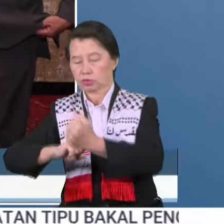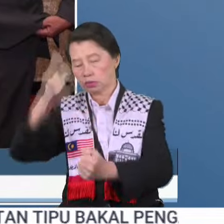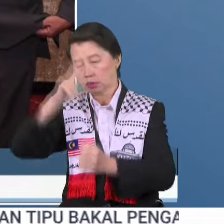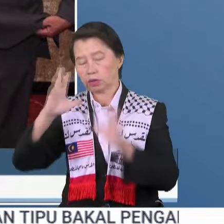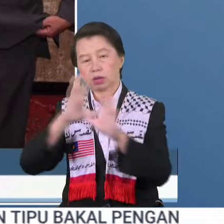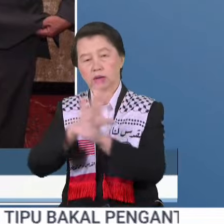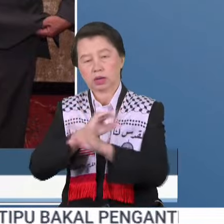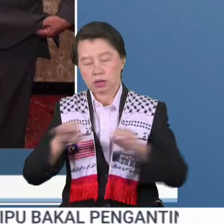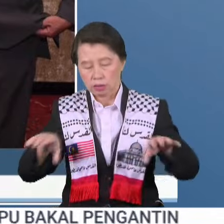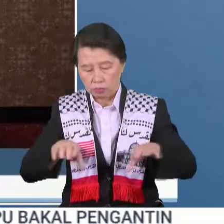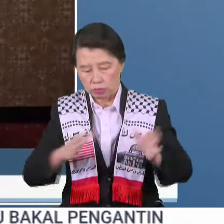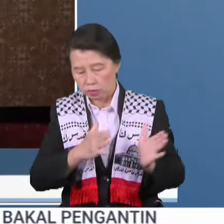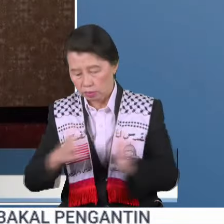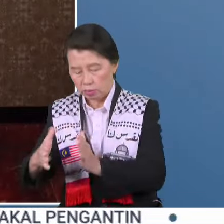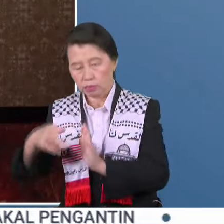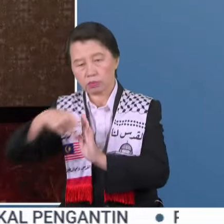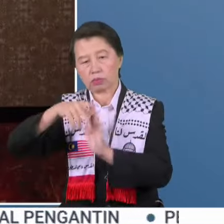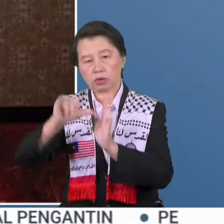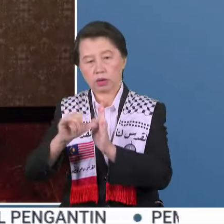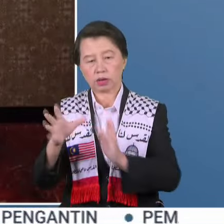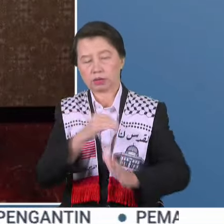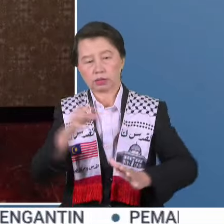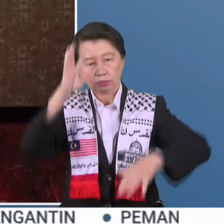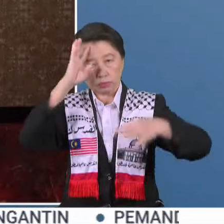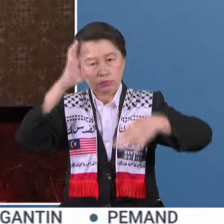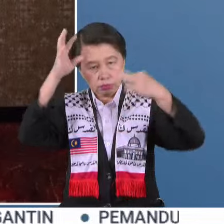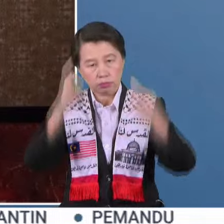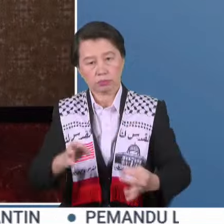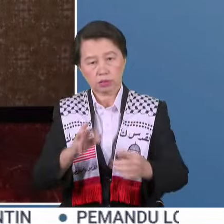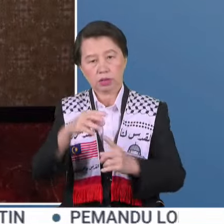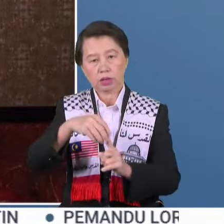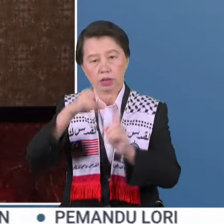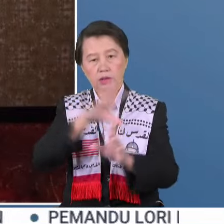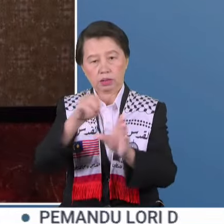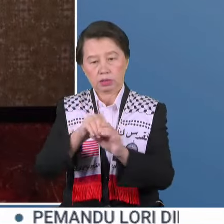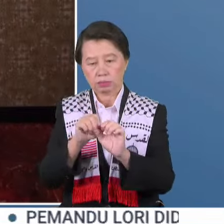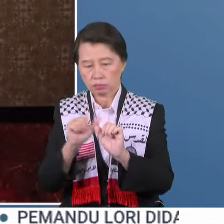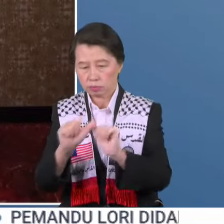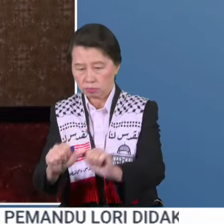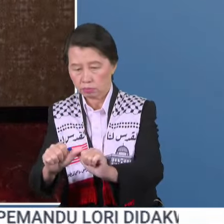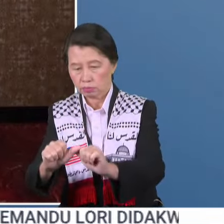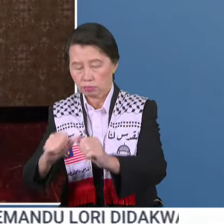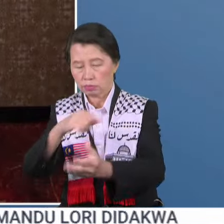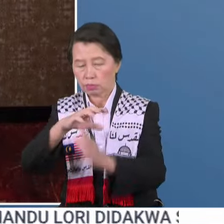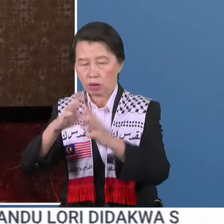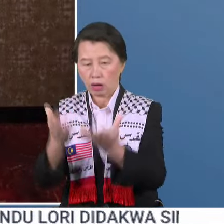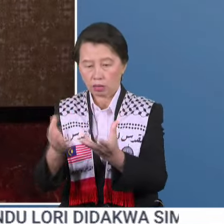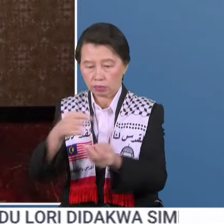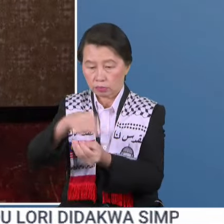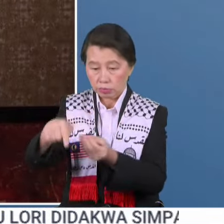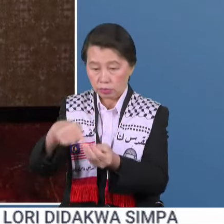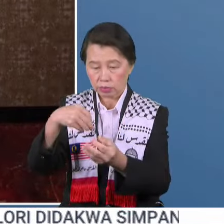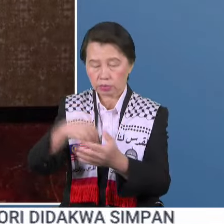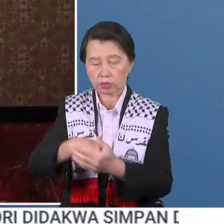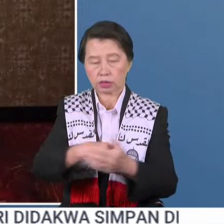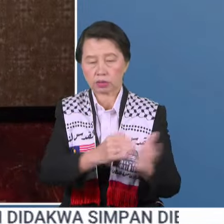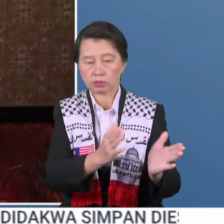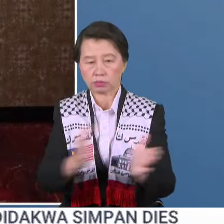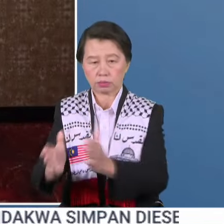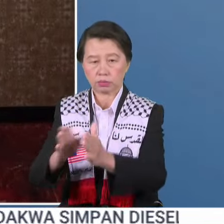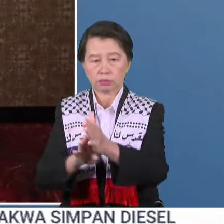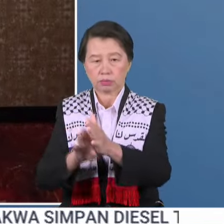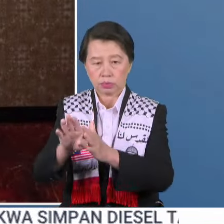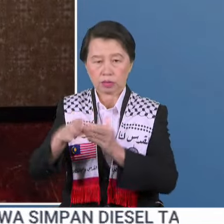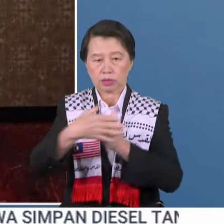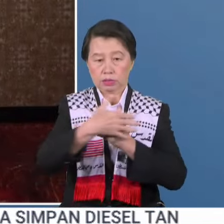Sarawak dalam merangka polisi dan keputusan terutama melibatkan kemampanan alam sekitar yang terkandung dalam strategi pembangunan